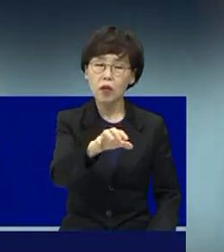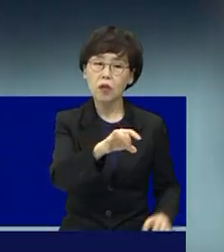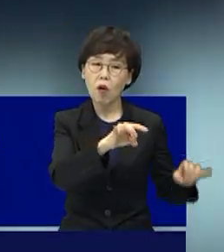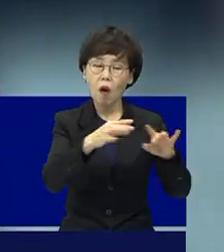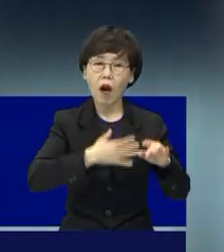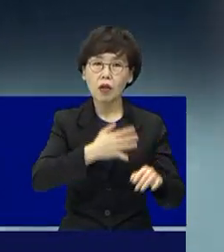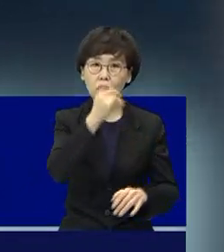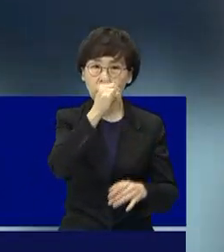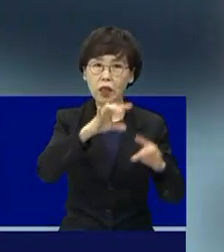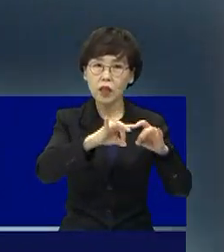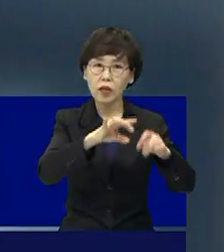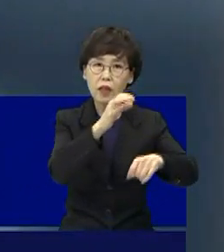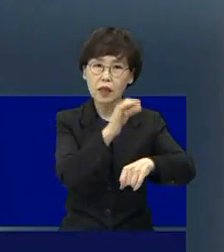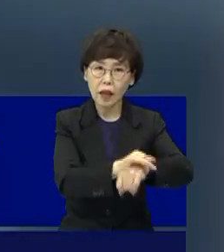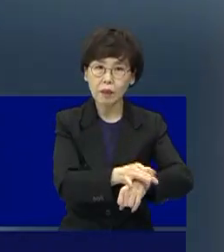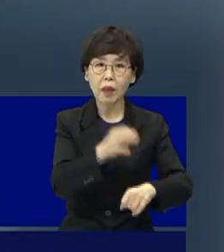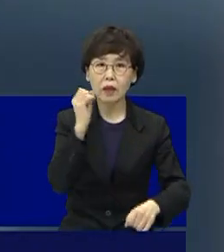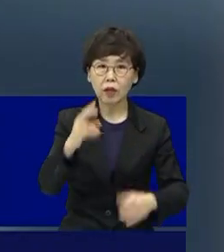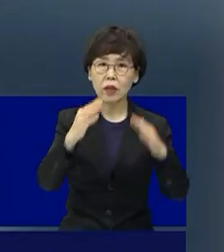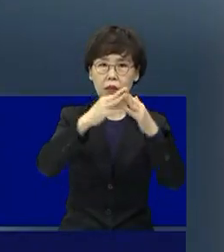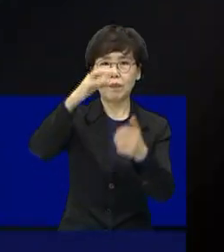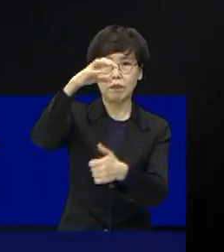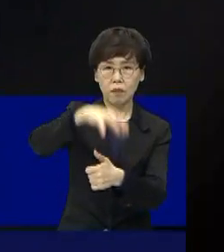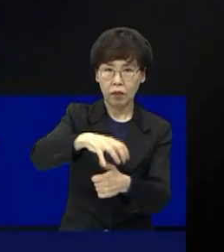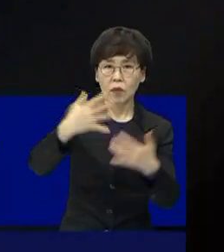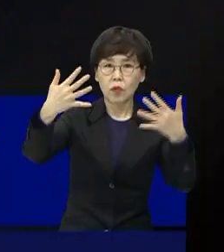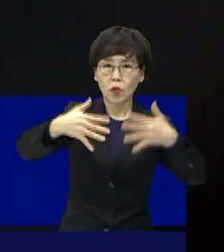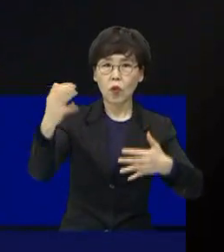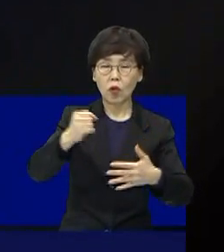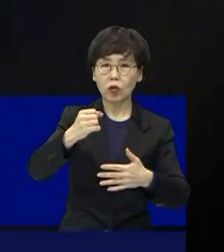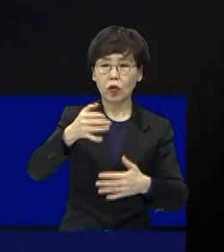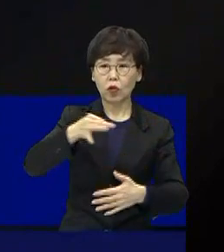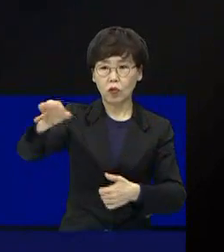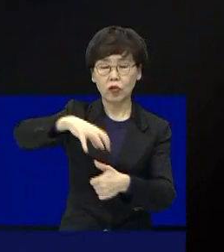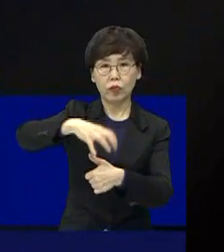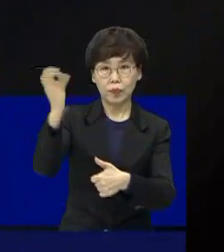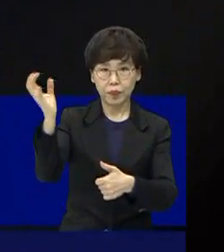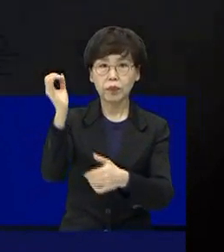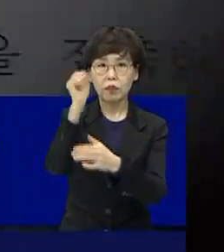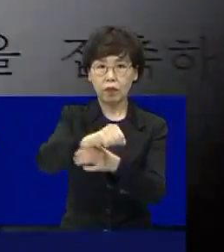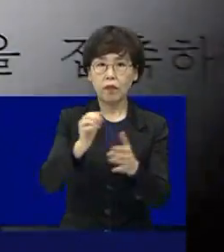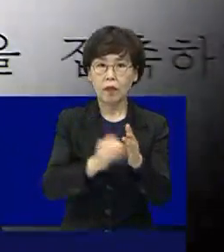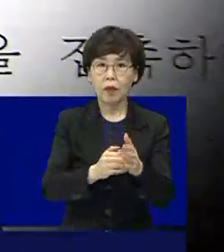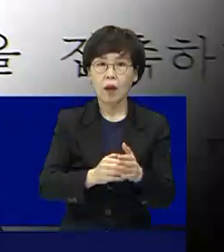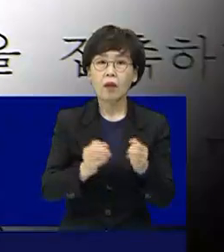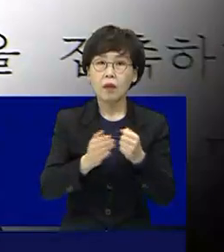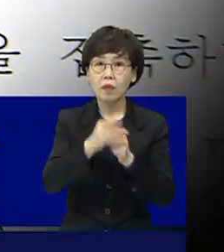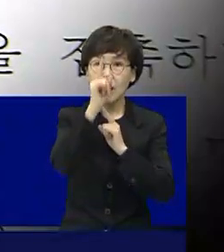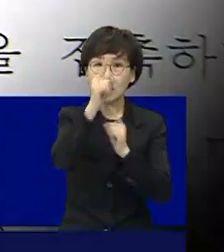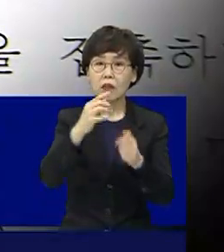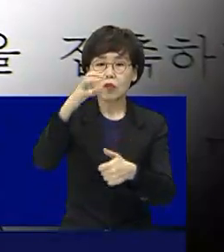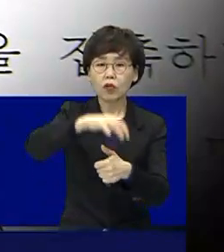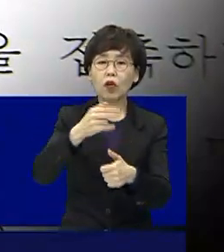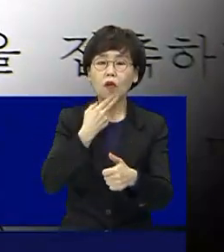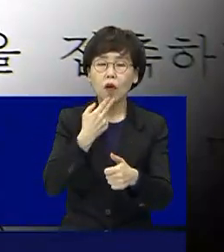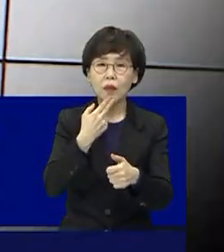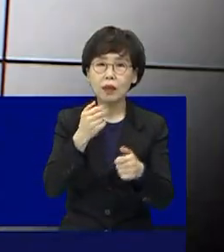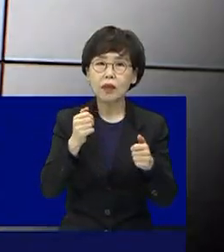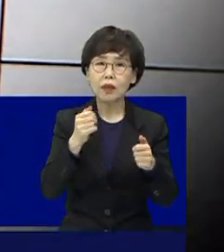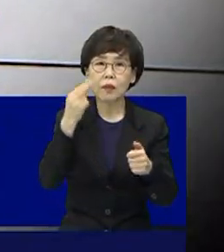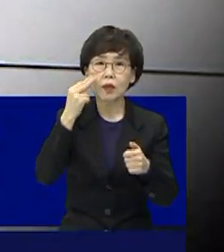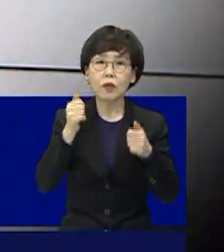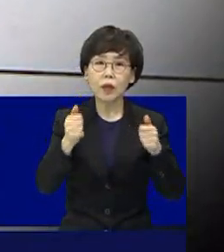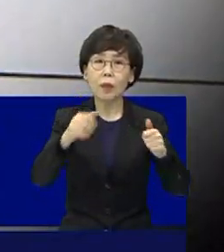있는 전자장비 부착, 그리고 가택연금 등을 조건으로 보석을 허용했습니다. 이에 따라 이 씨는 불구속 상태로